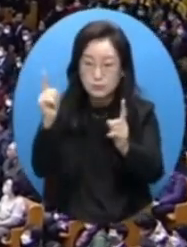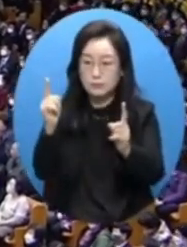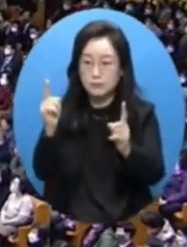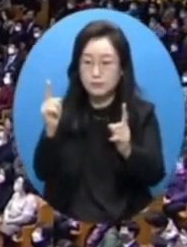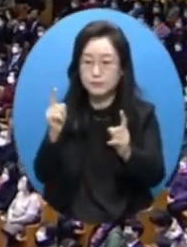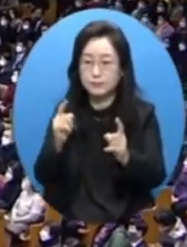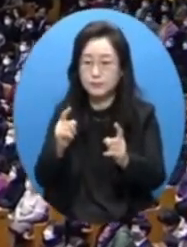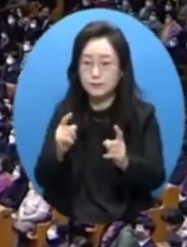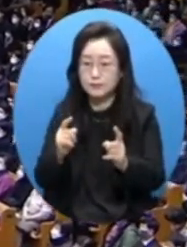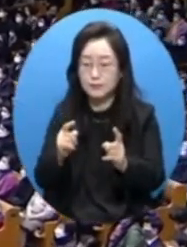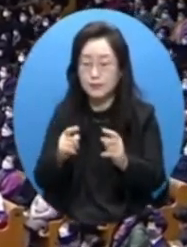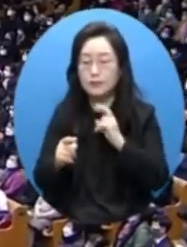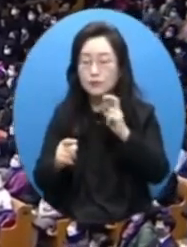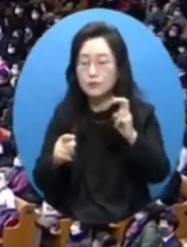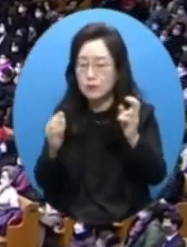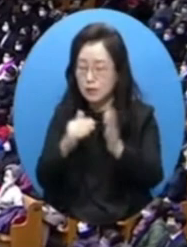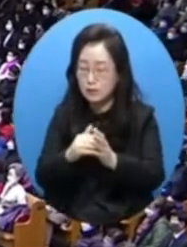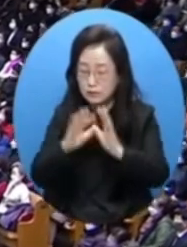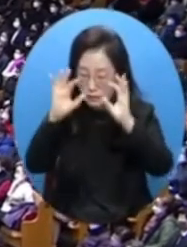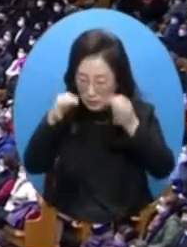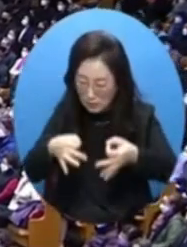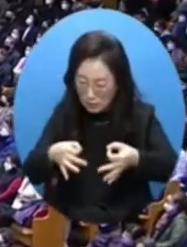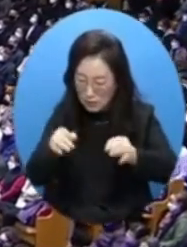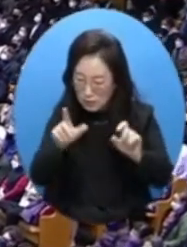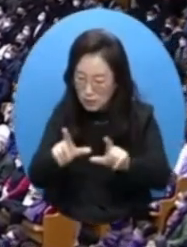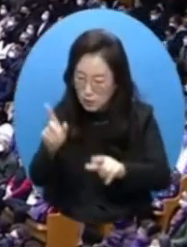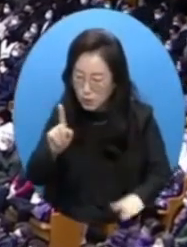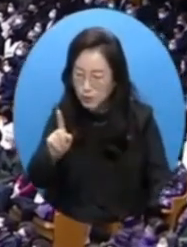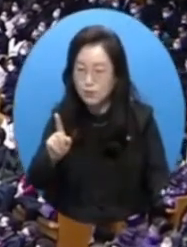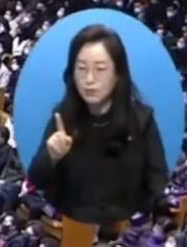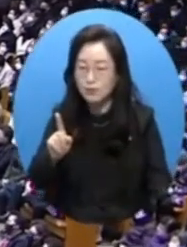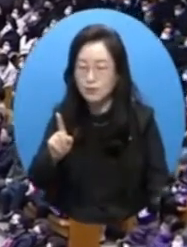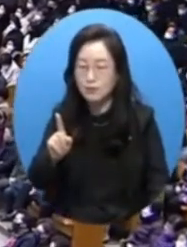제가 20살까지 어떤 삶을 살았는가 그래서